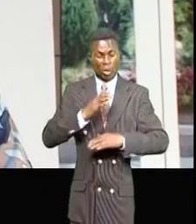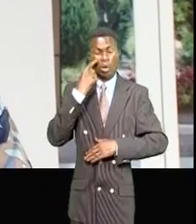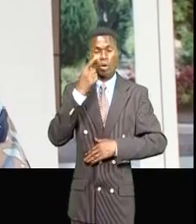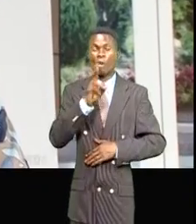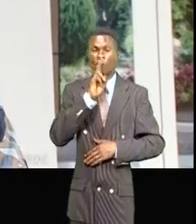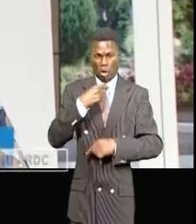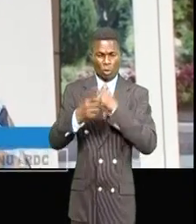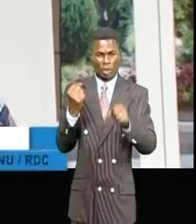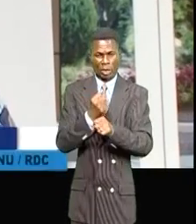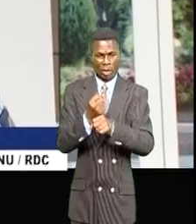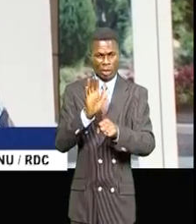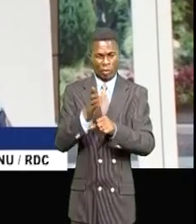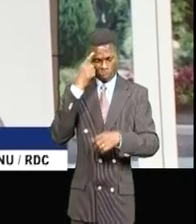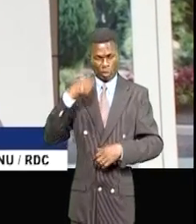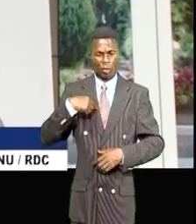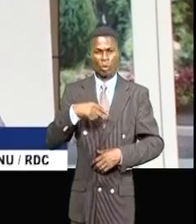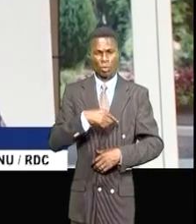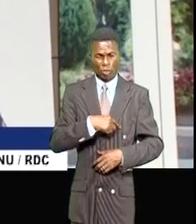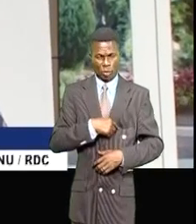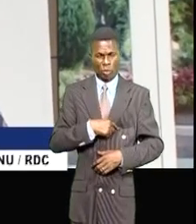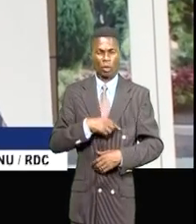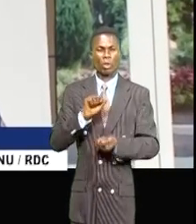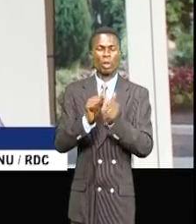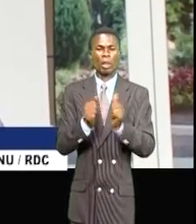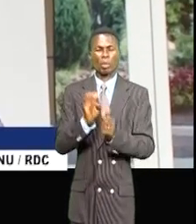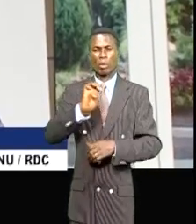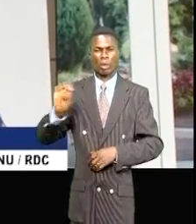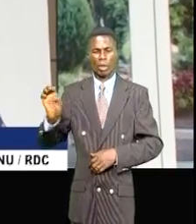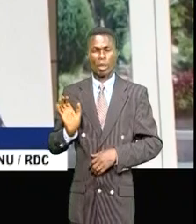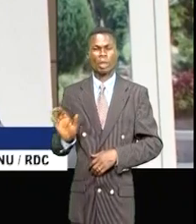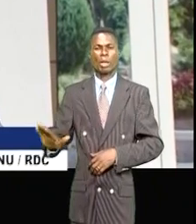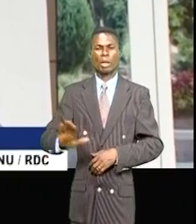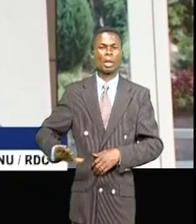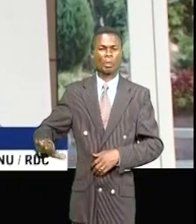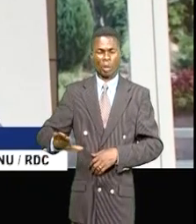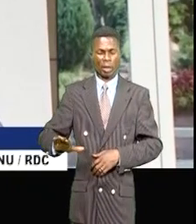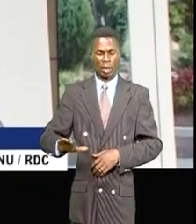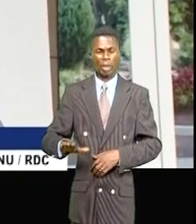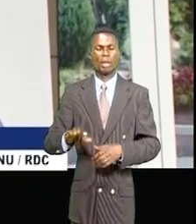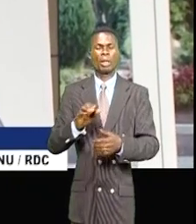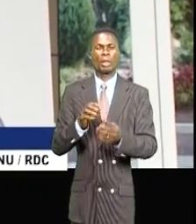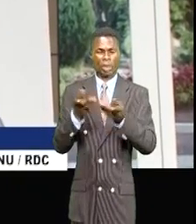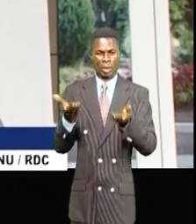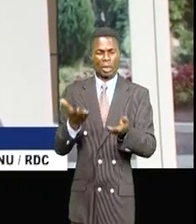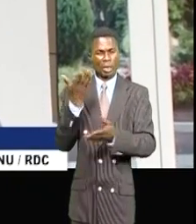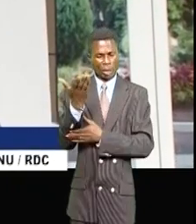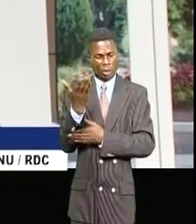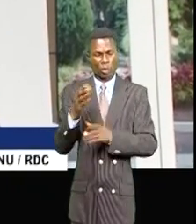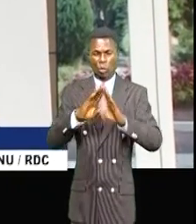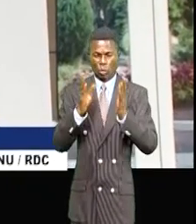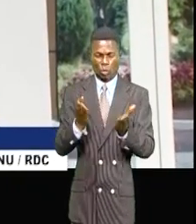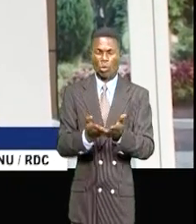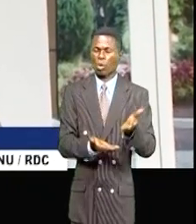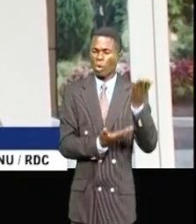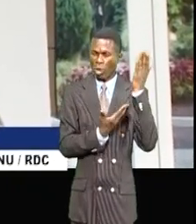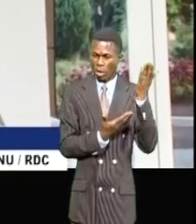vraiment prendre à bras le corps les soucis qui les préoccupent et cette demande